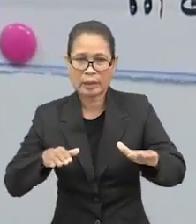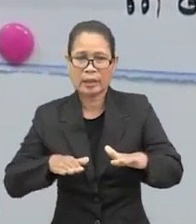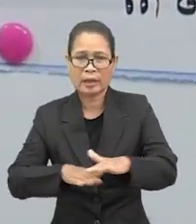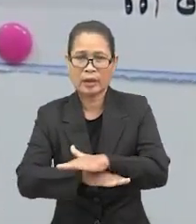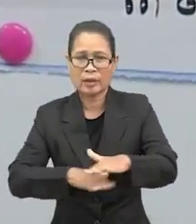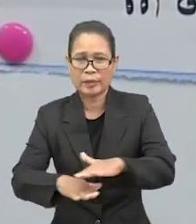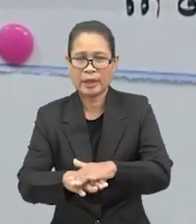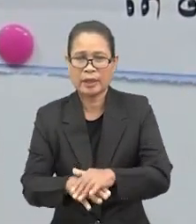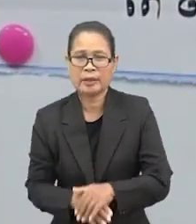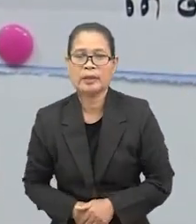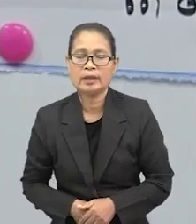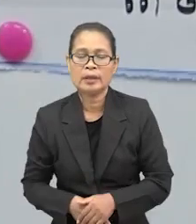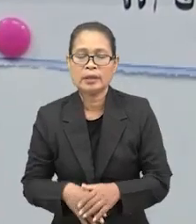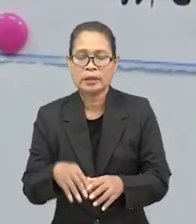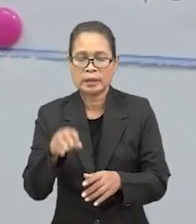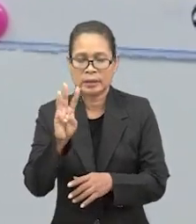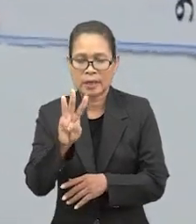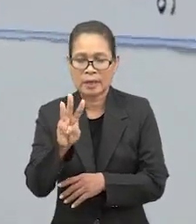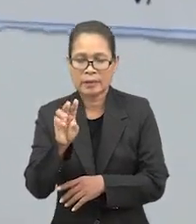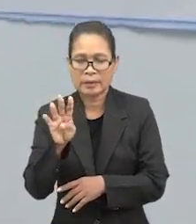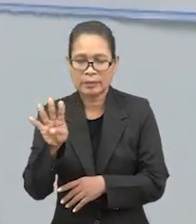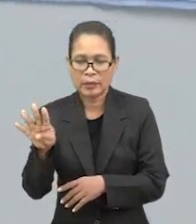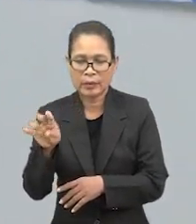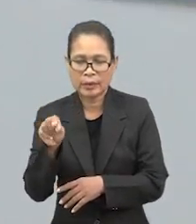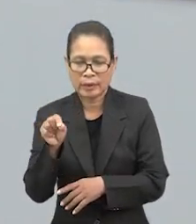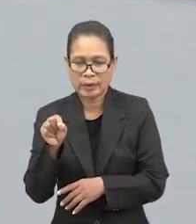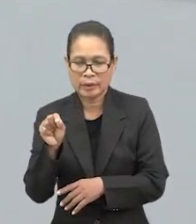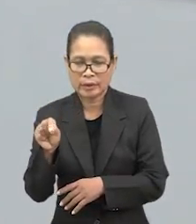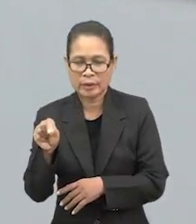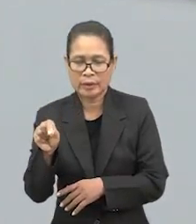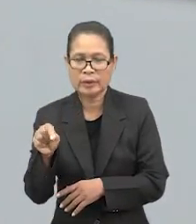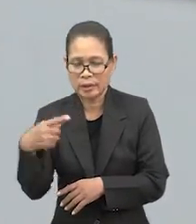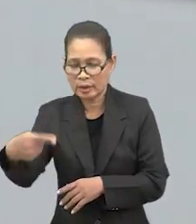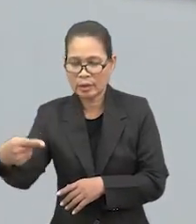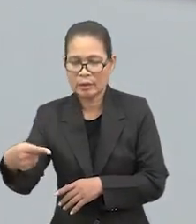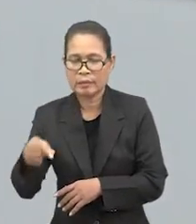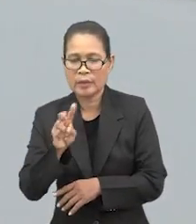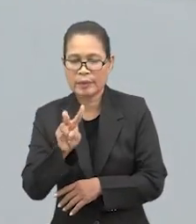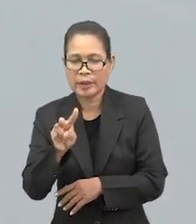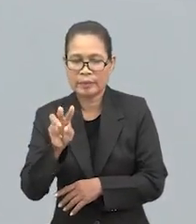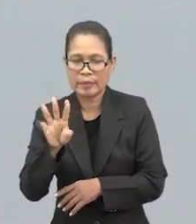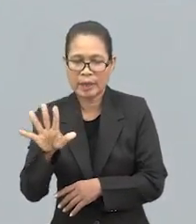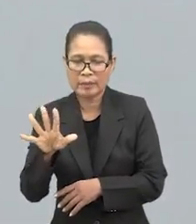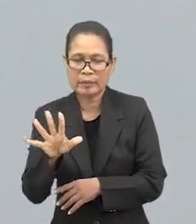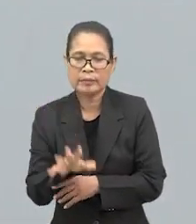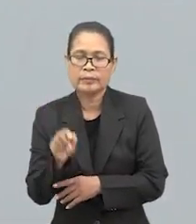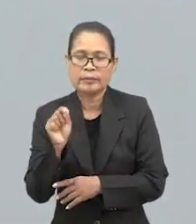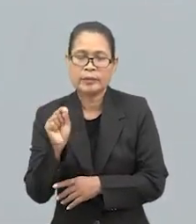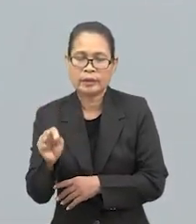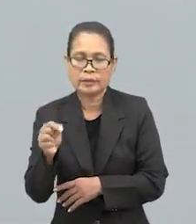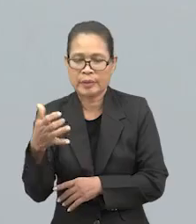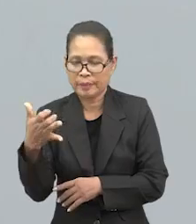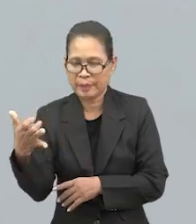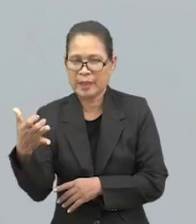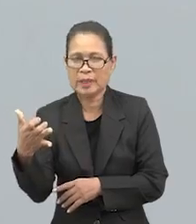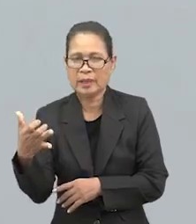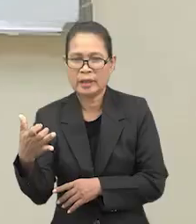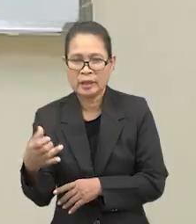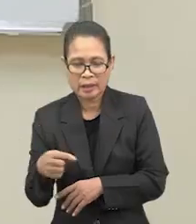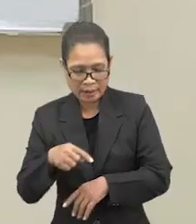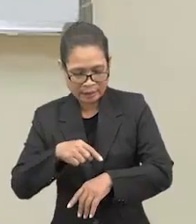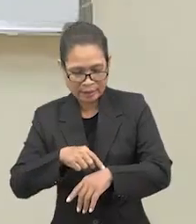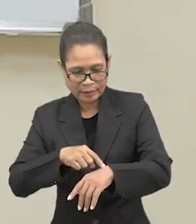chà đói prà là bà lê kháng kào ni cứ lê xam sập bốn đó một hơi prám cho pram